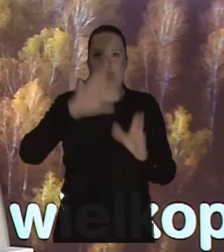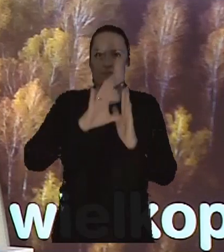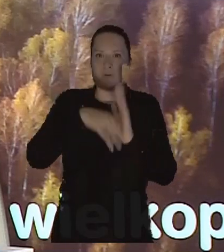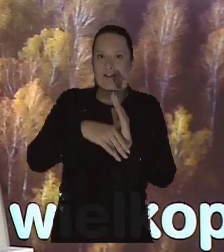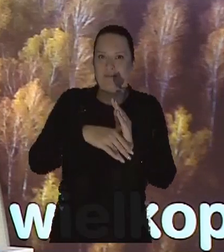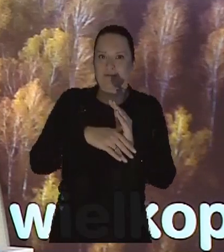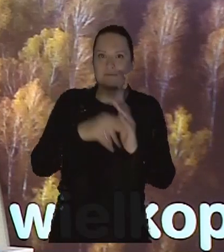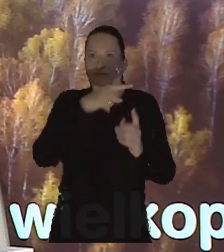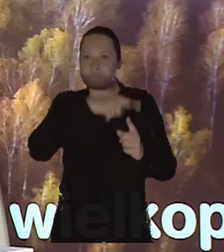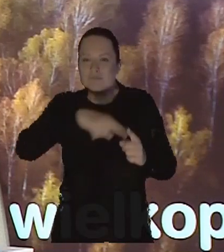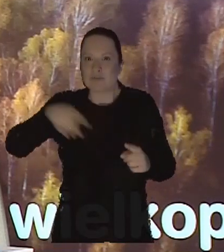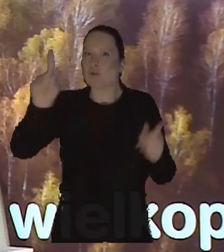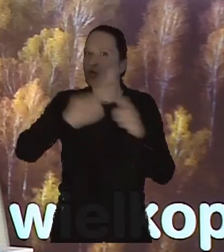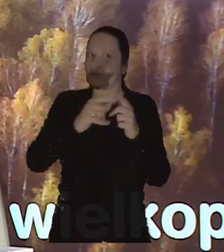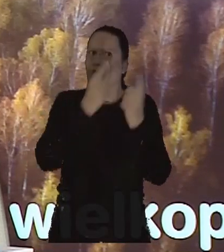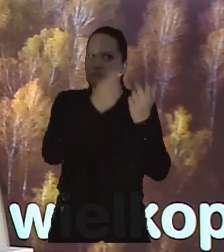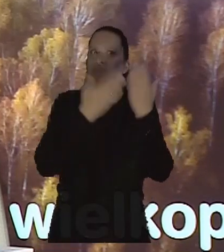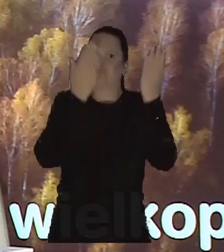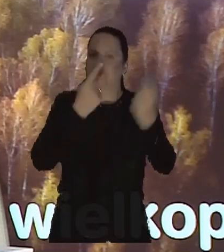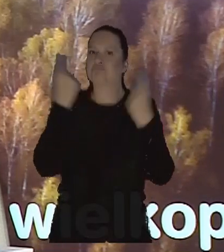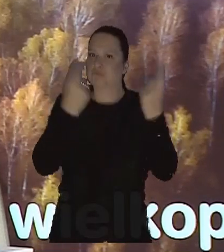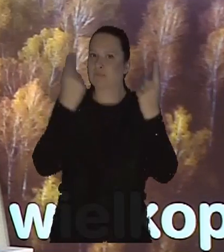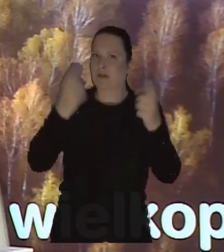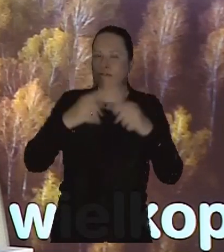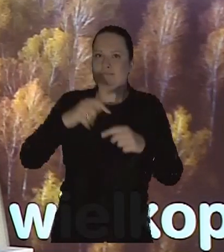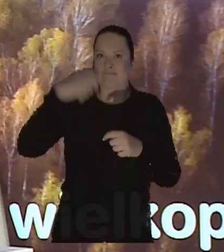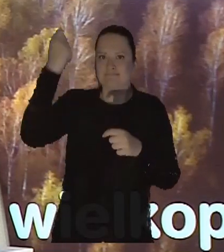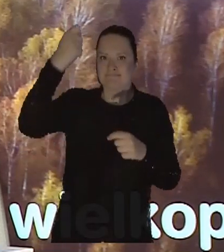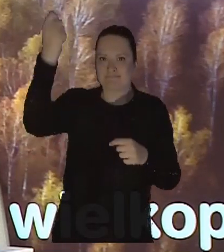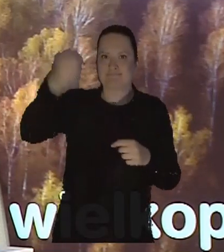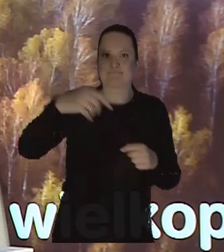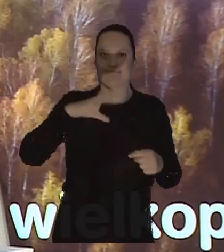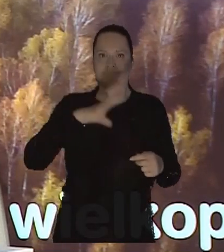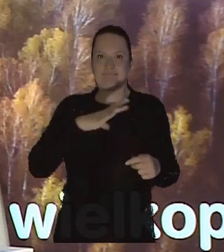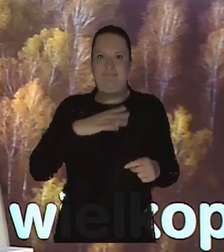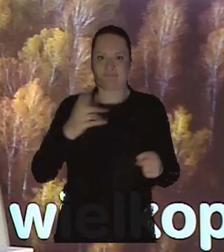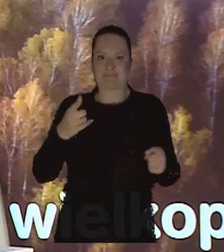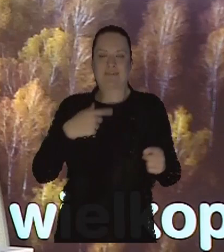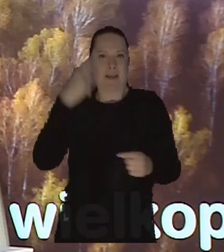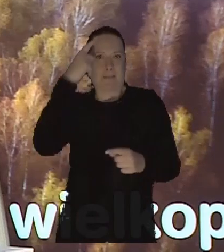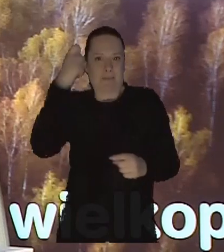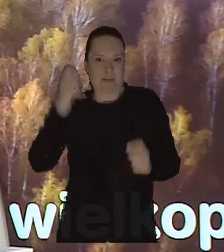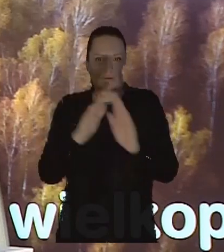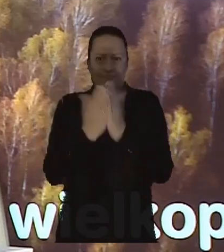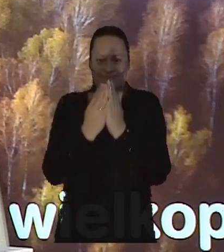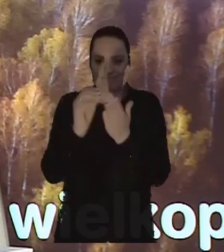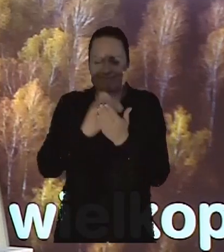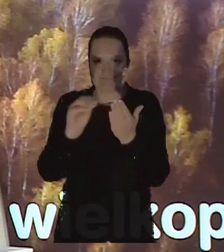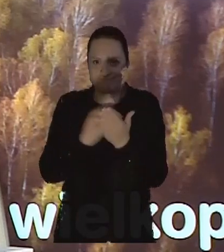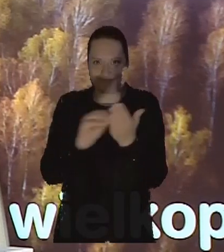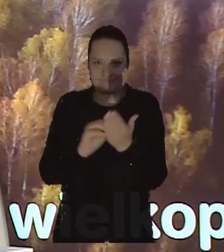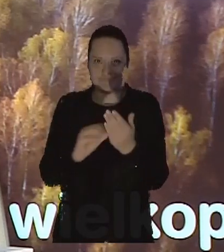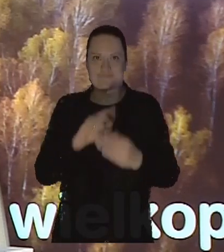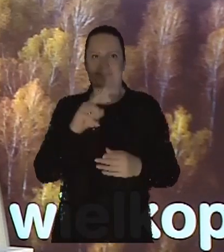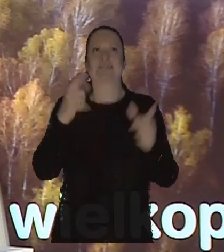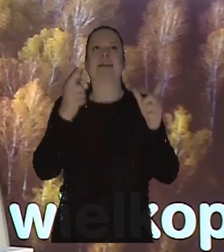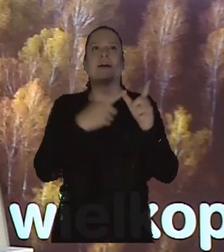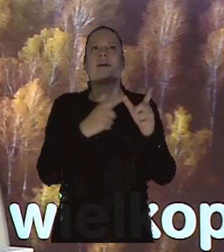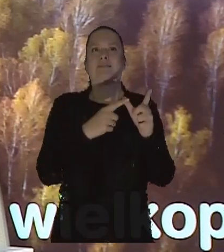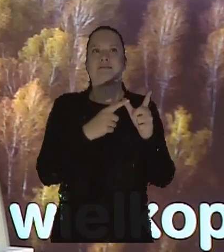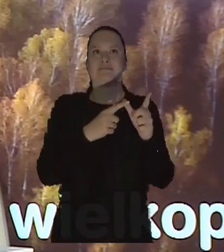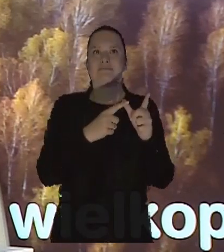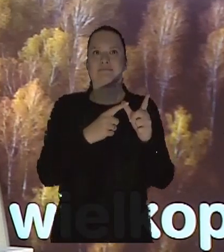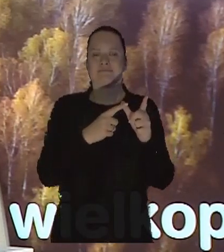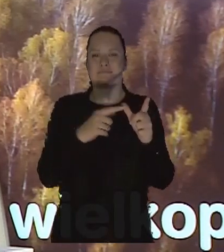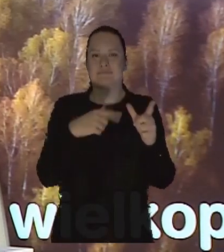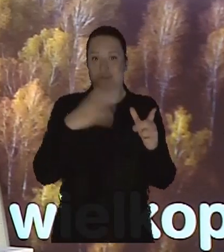odbyć taką samą wyprawę, robiły to na łamach drukowanych przez siebie pamiętnikach, aby te, a